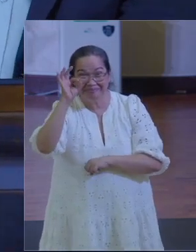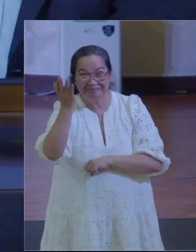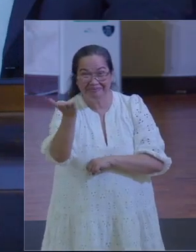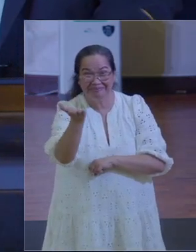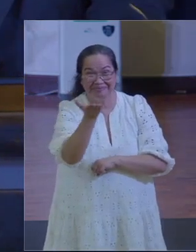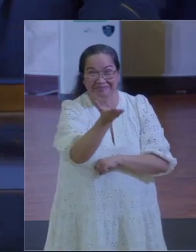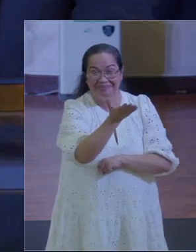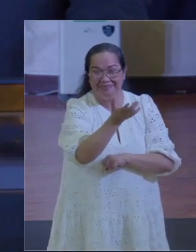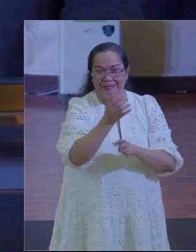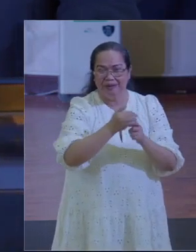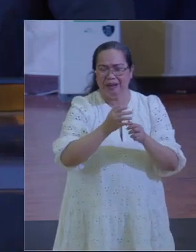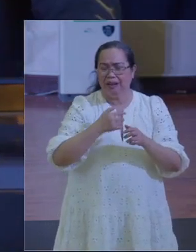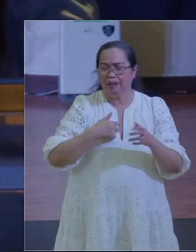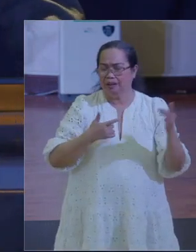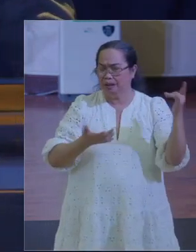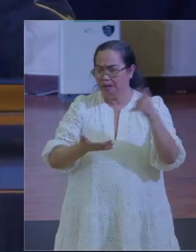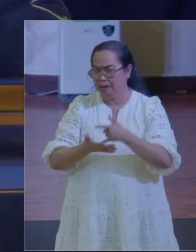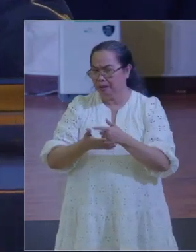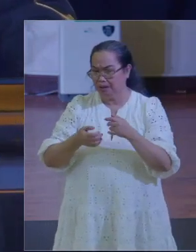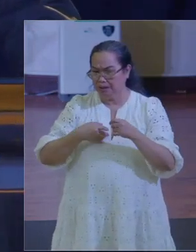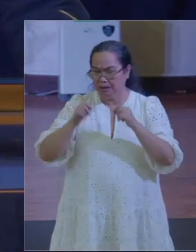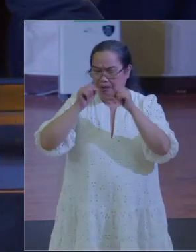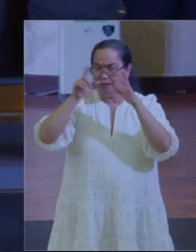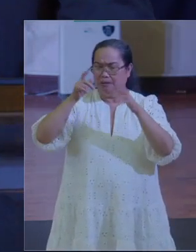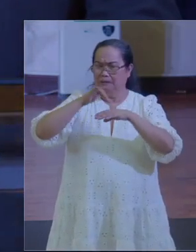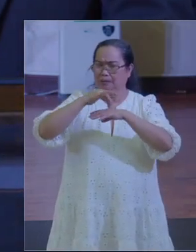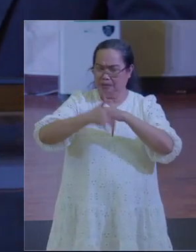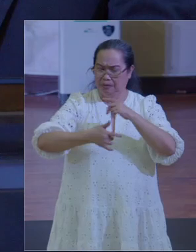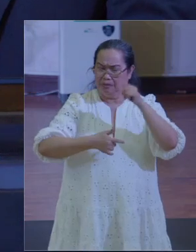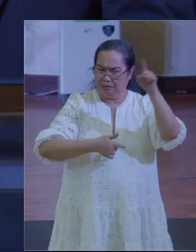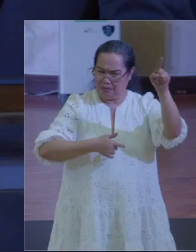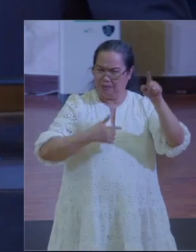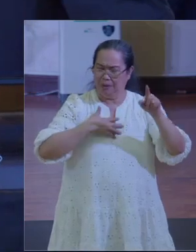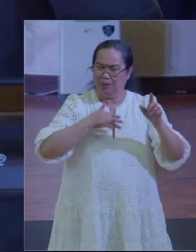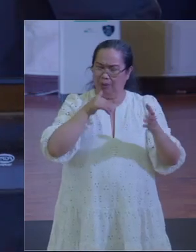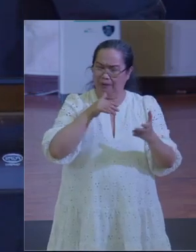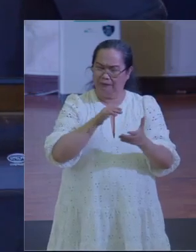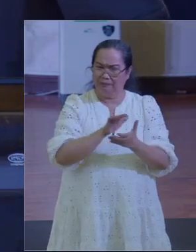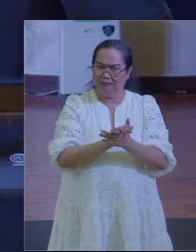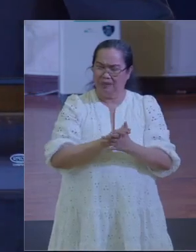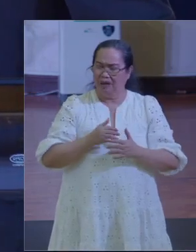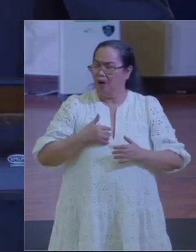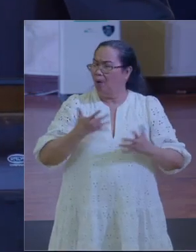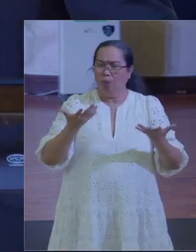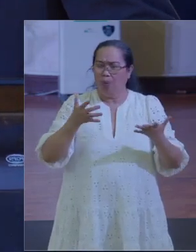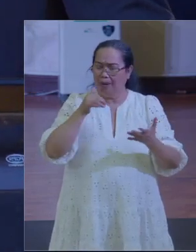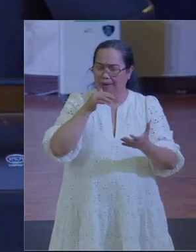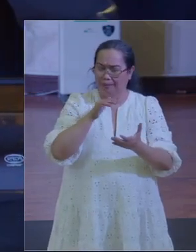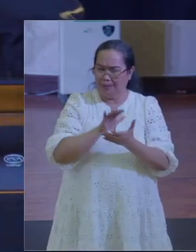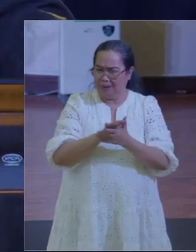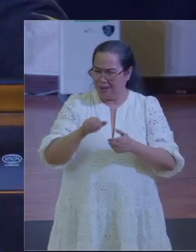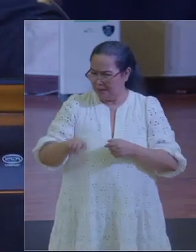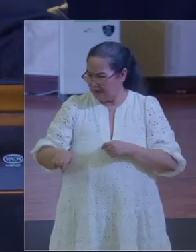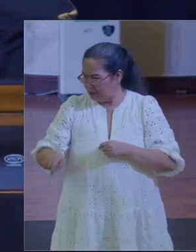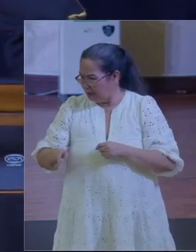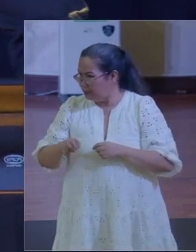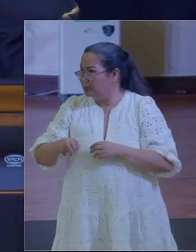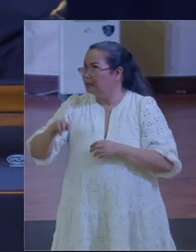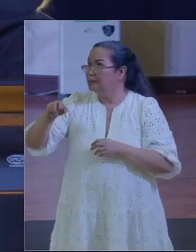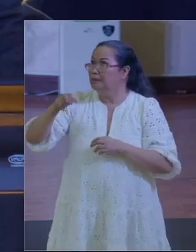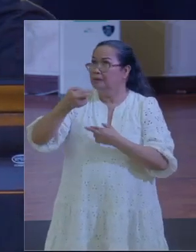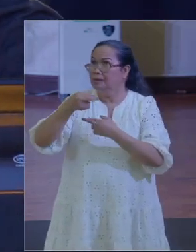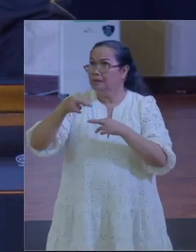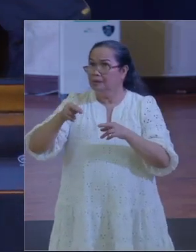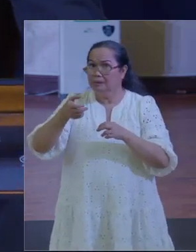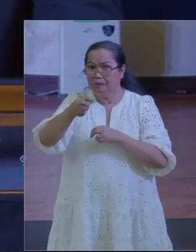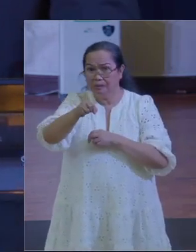umuwi siya ng maaga daw. Susupresahin niya misis niya. Nakita niya, wala misis niya sa baba. Pag akit siya sa kwarto,